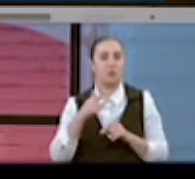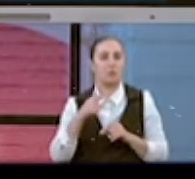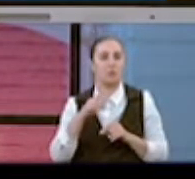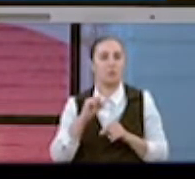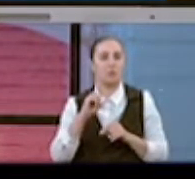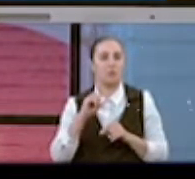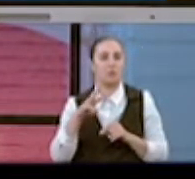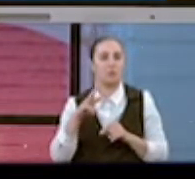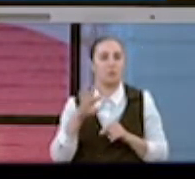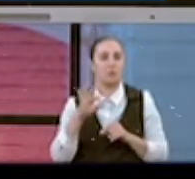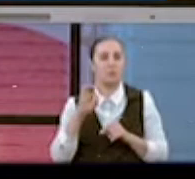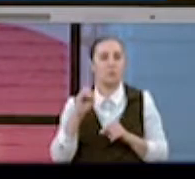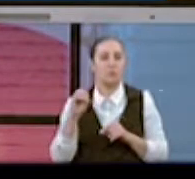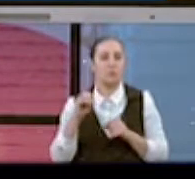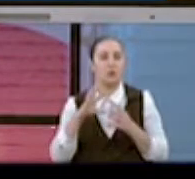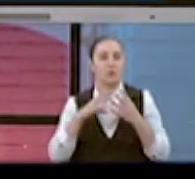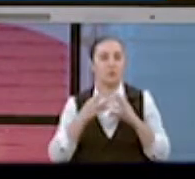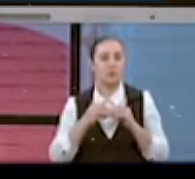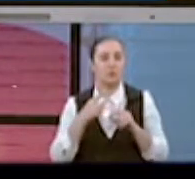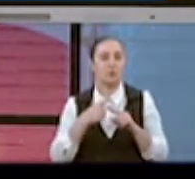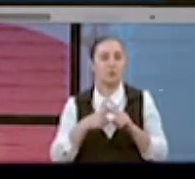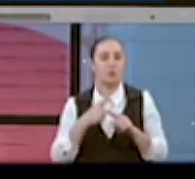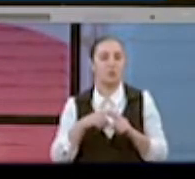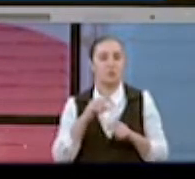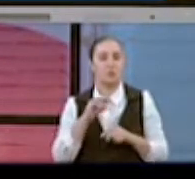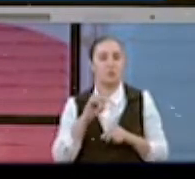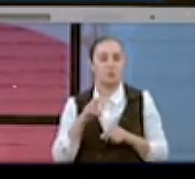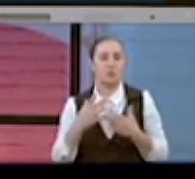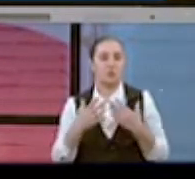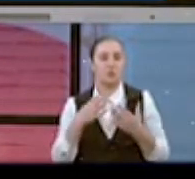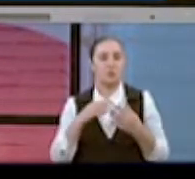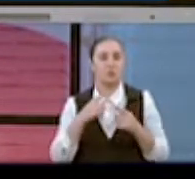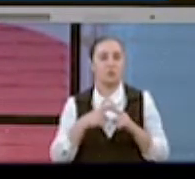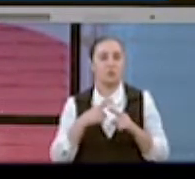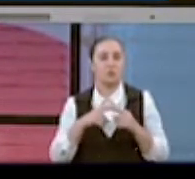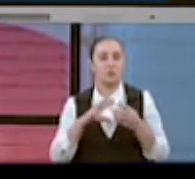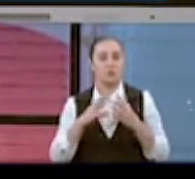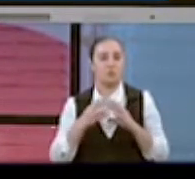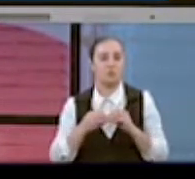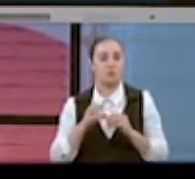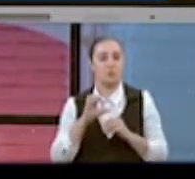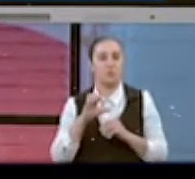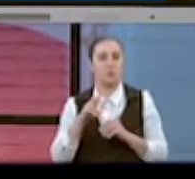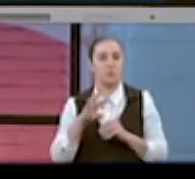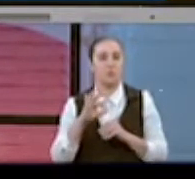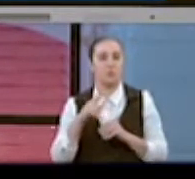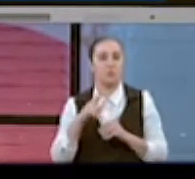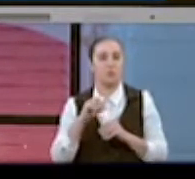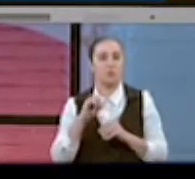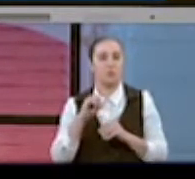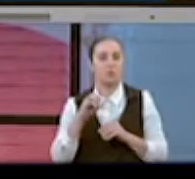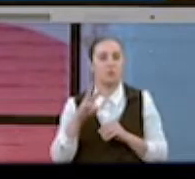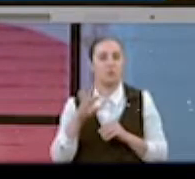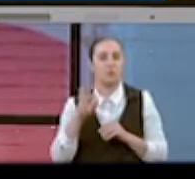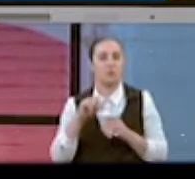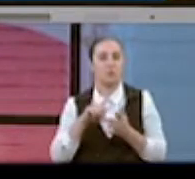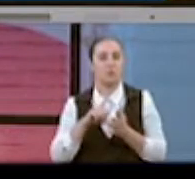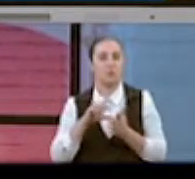вот результат сложения чисел или результат этих слагаемых является